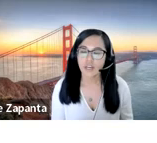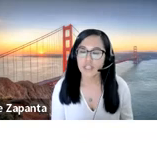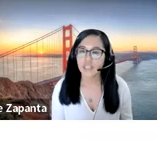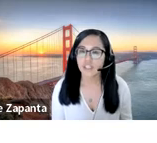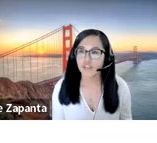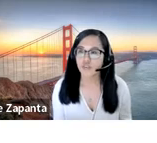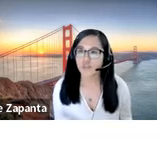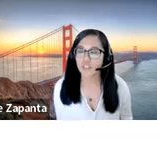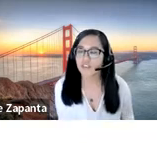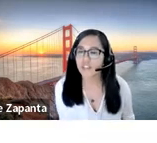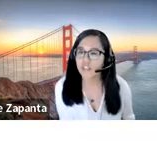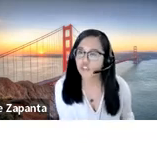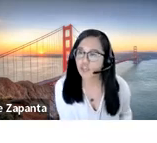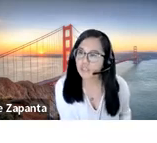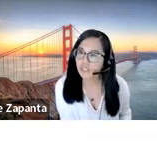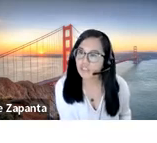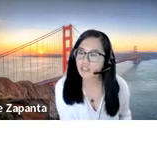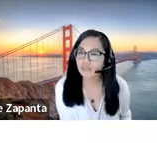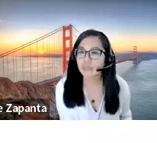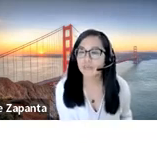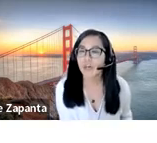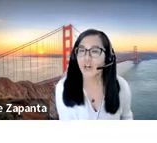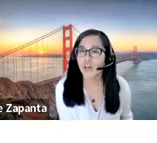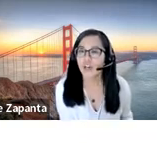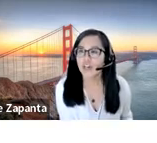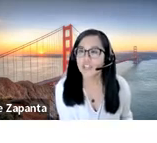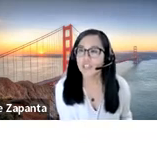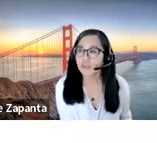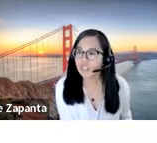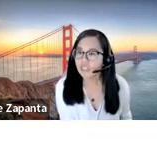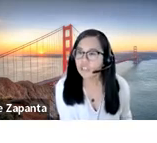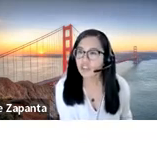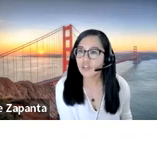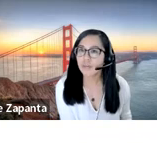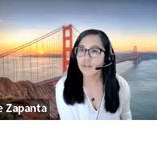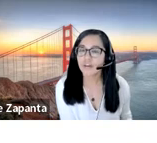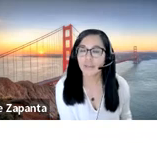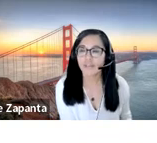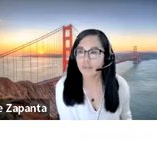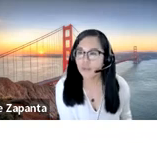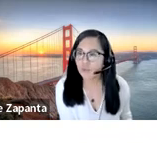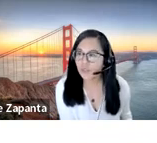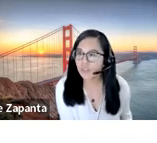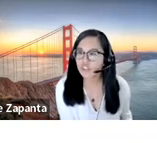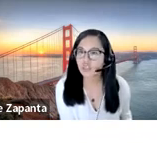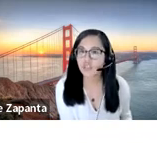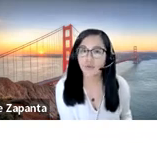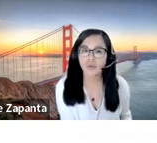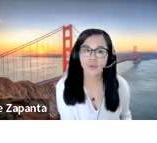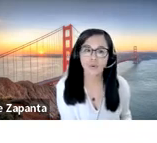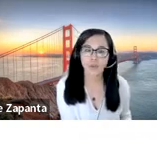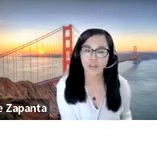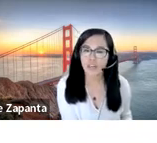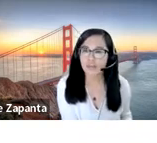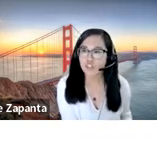the individual, either at this job site to help them stabilize on the job and get familiar with the job